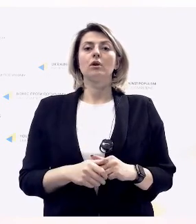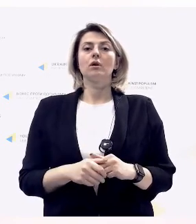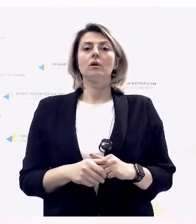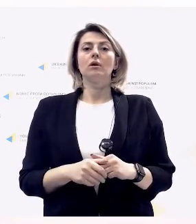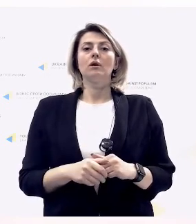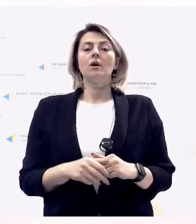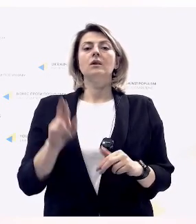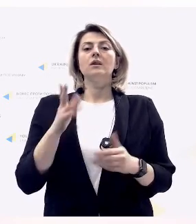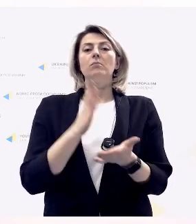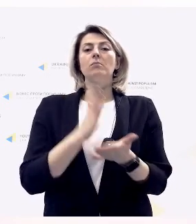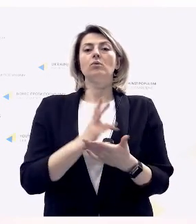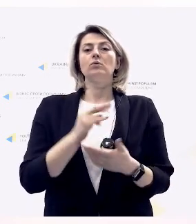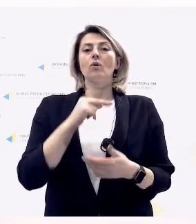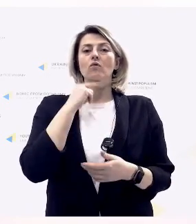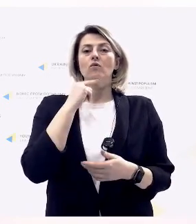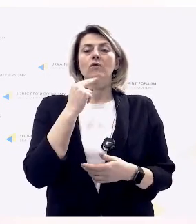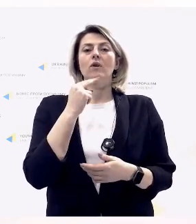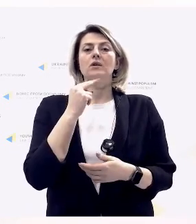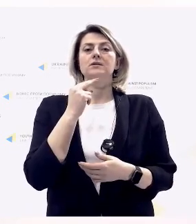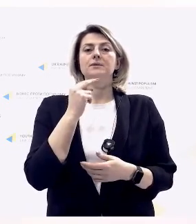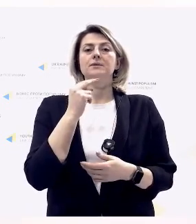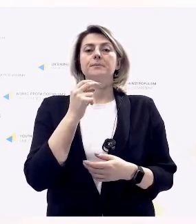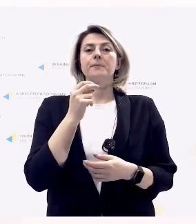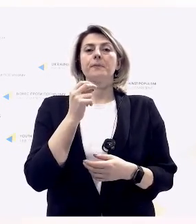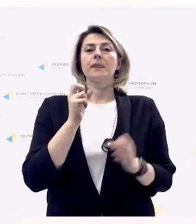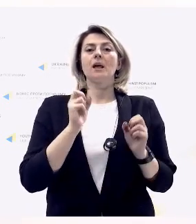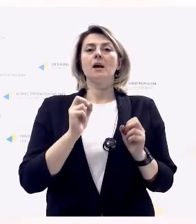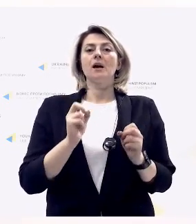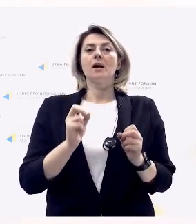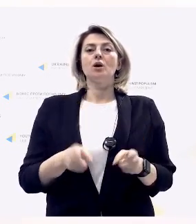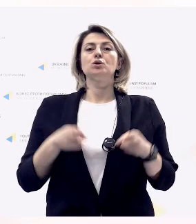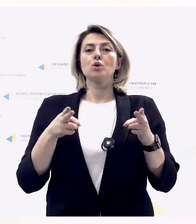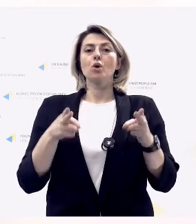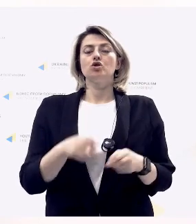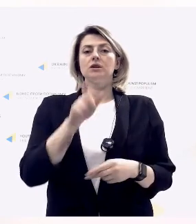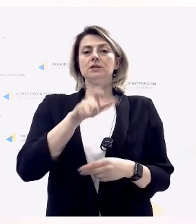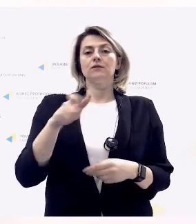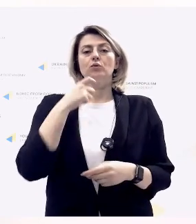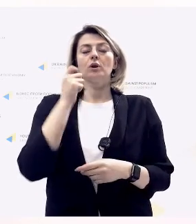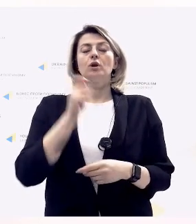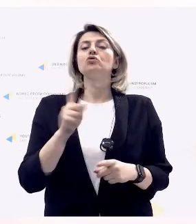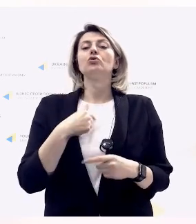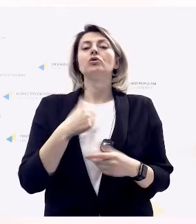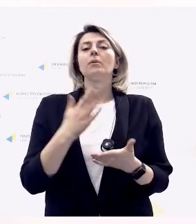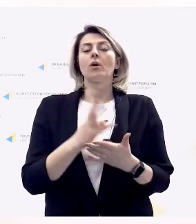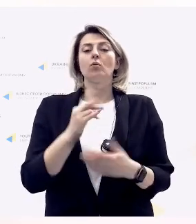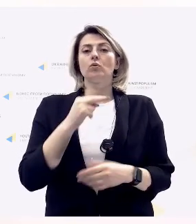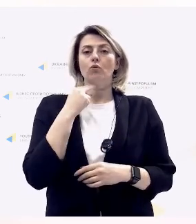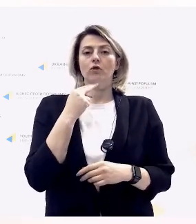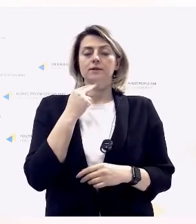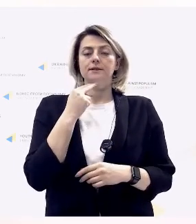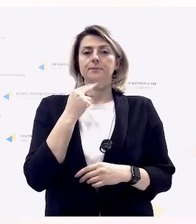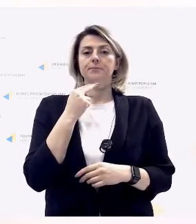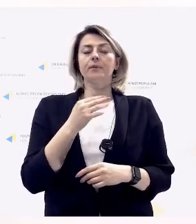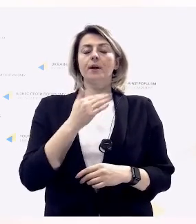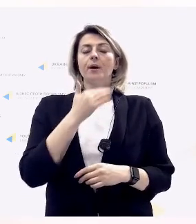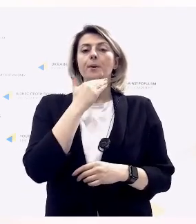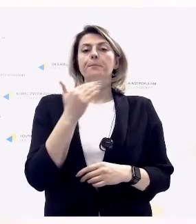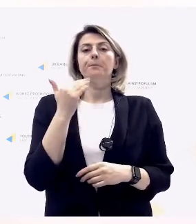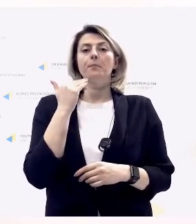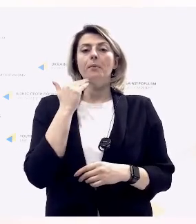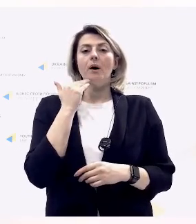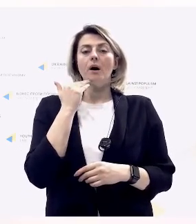Я маю на увазі злочинців в Україні. Я маю на увазі?